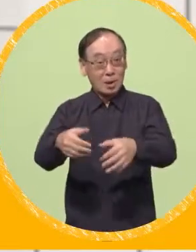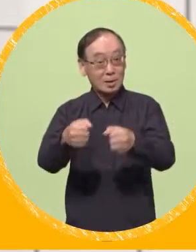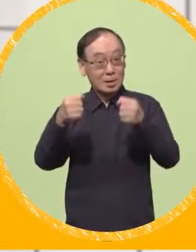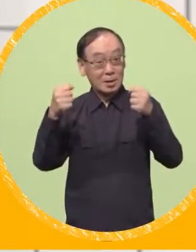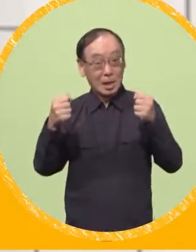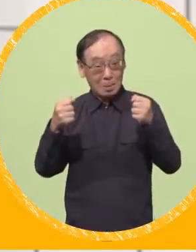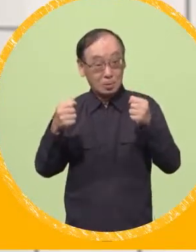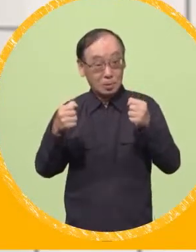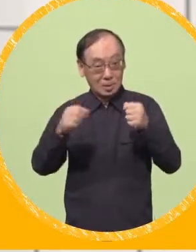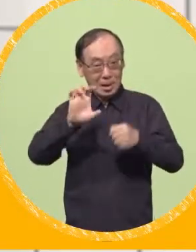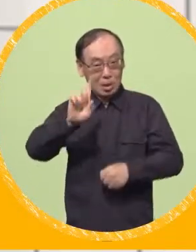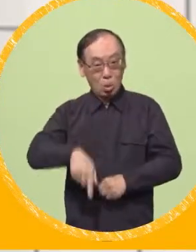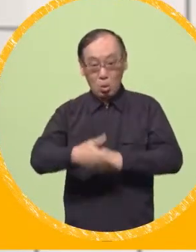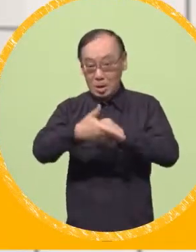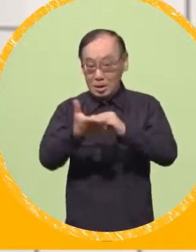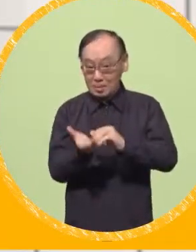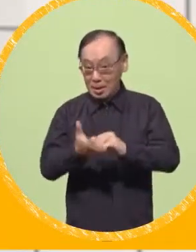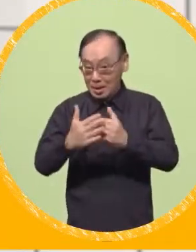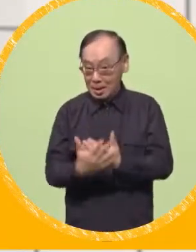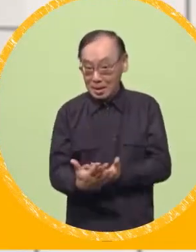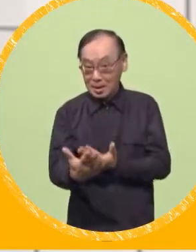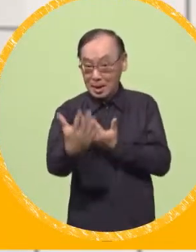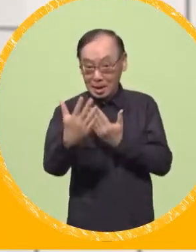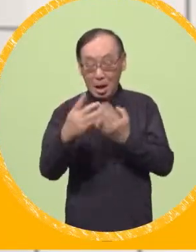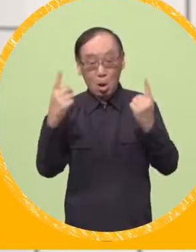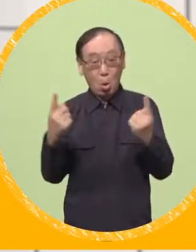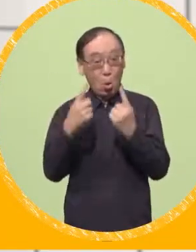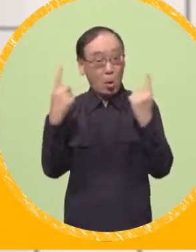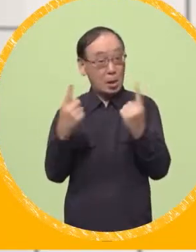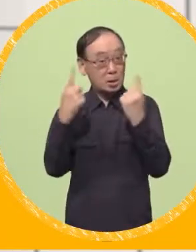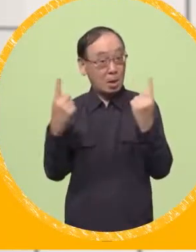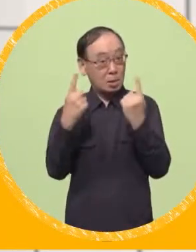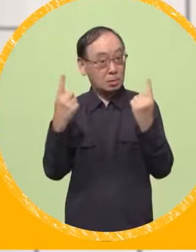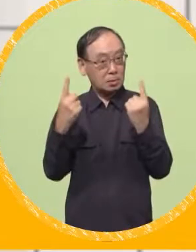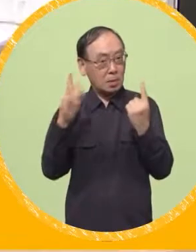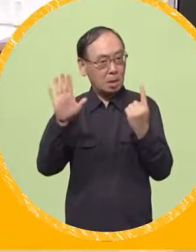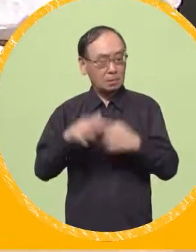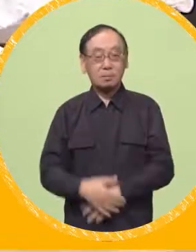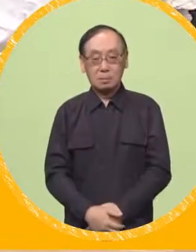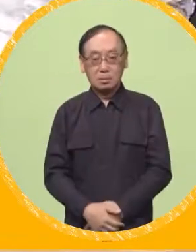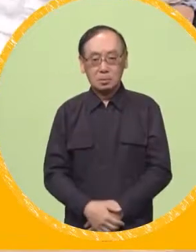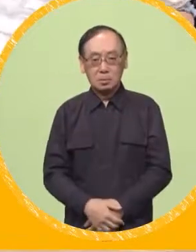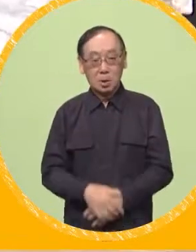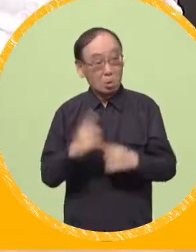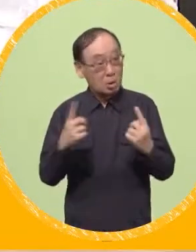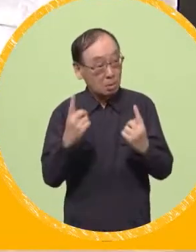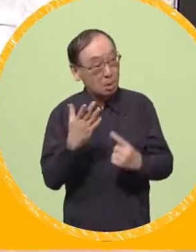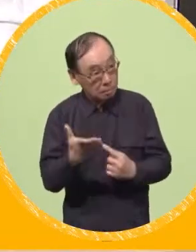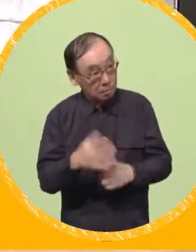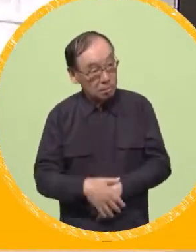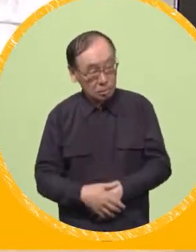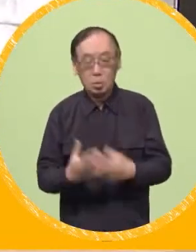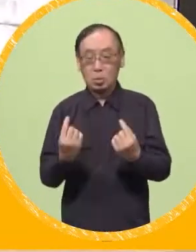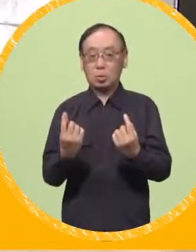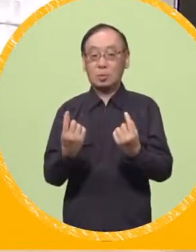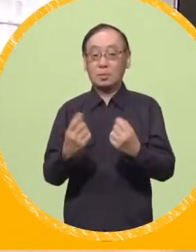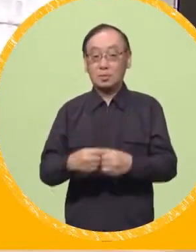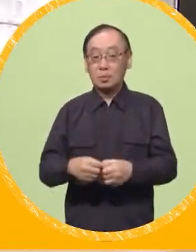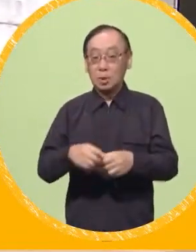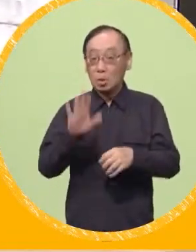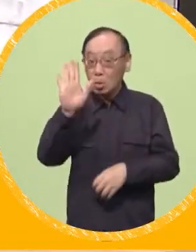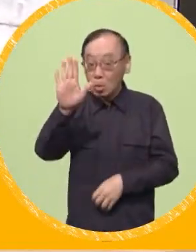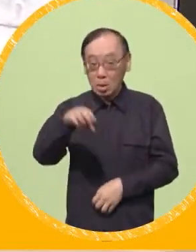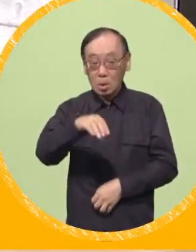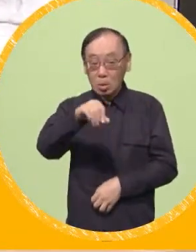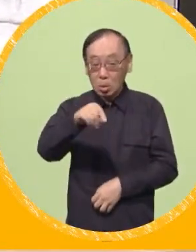6シリーズ江ノ島大会2019フェスティバル開催でフェスティバルフェア威張るあの今度の土曜日と日曜日